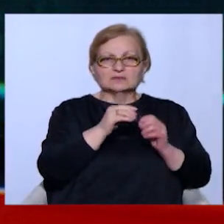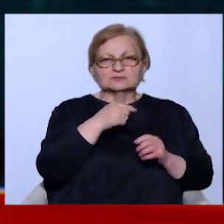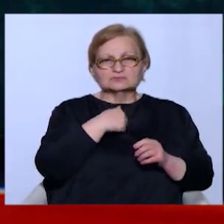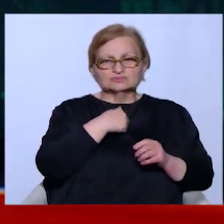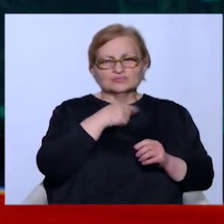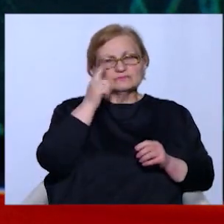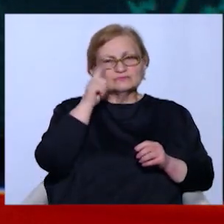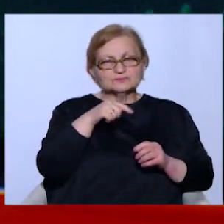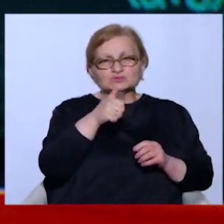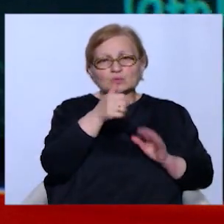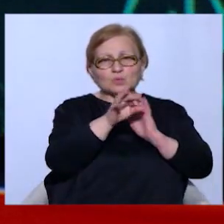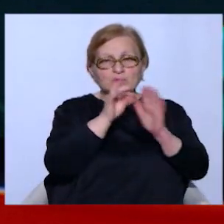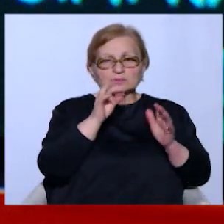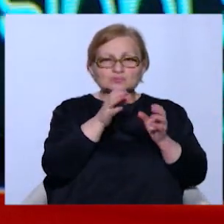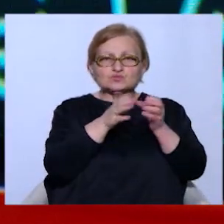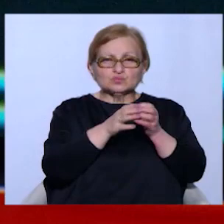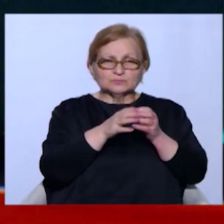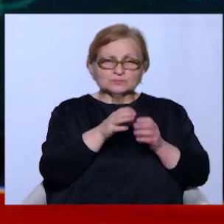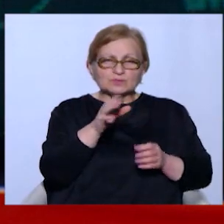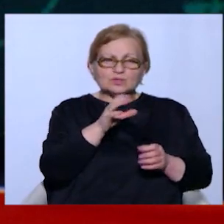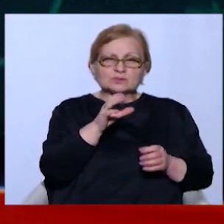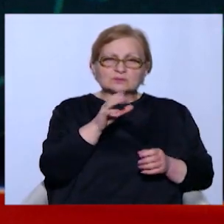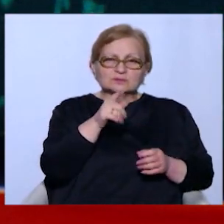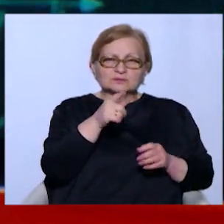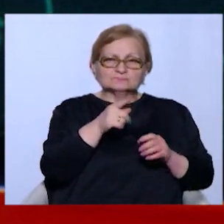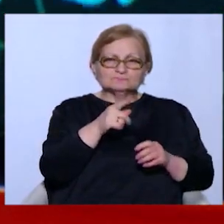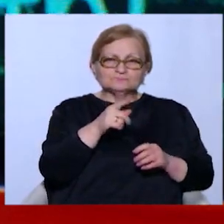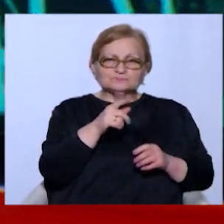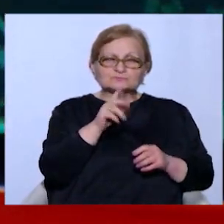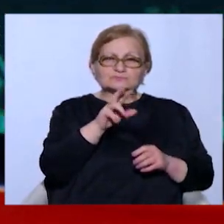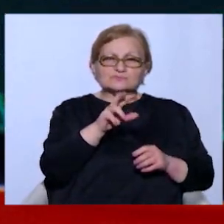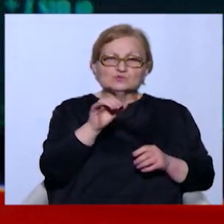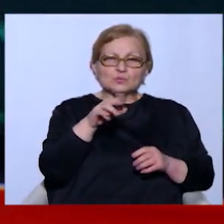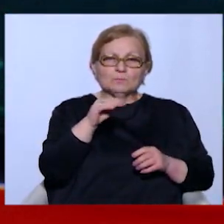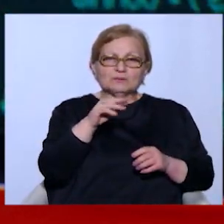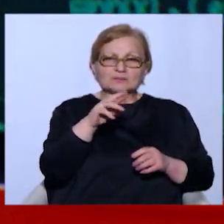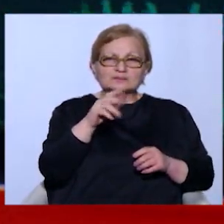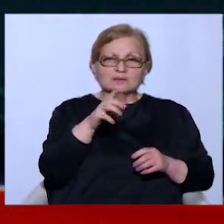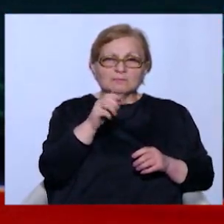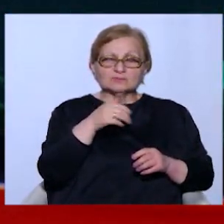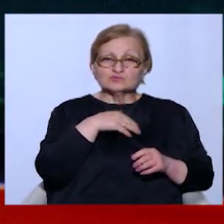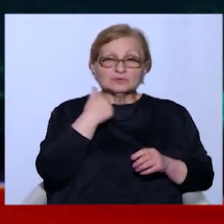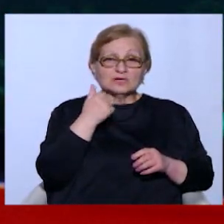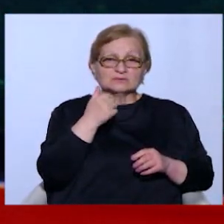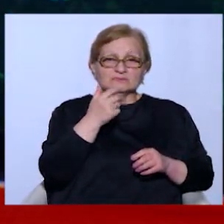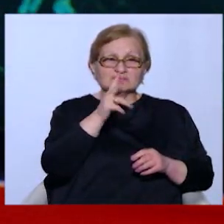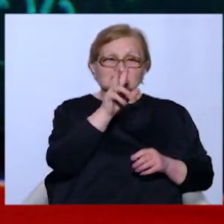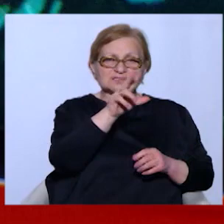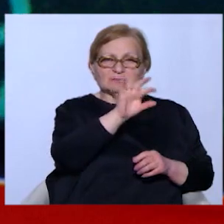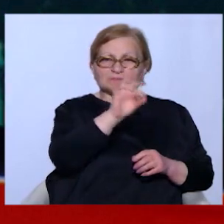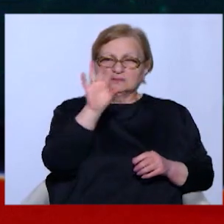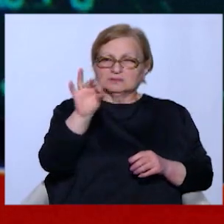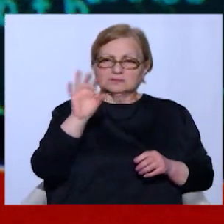ვიცით, რომ ეს არის ეგრეთ წოდებული ჯუფდება. იმიტომ რომ ჩვენ გვინდა უბრალოდ სამეული, ჩვენ არ გვაინტერესებს, ჩვენ არ გვაქვს რაღაცა პოზიცია